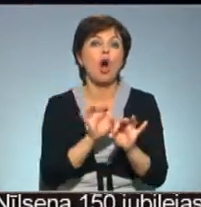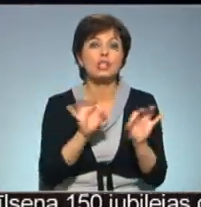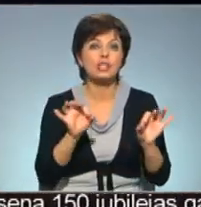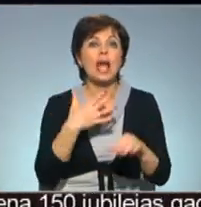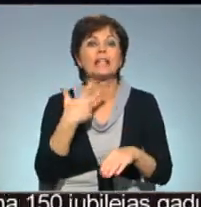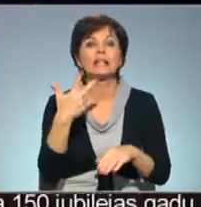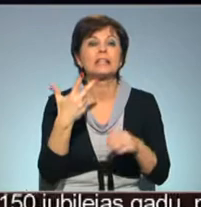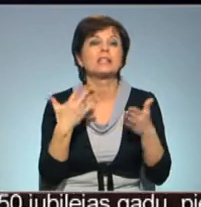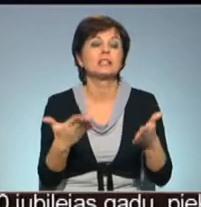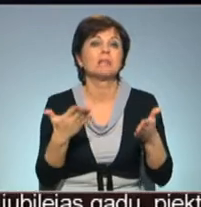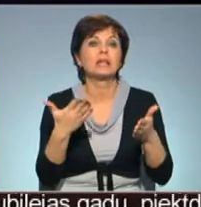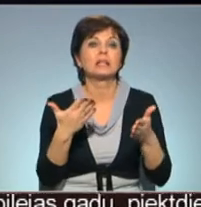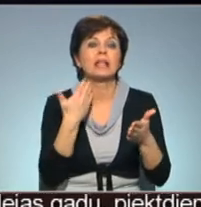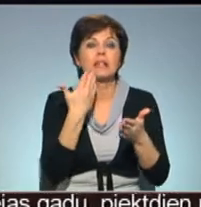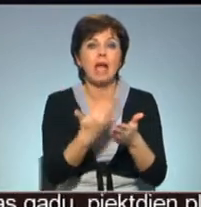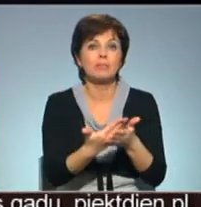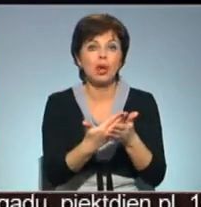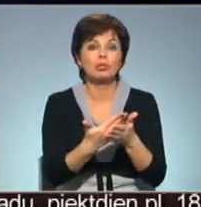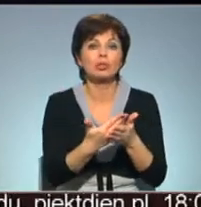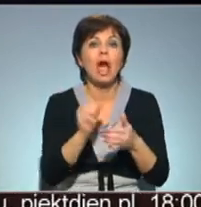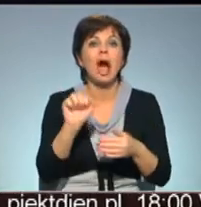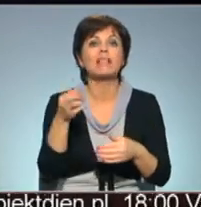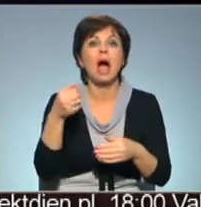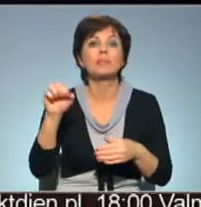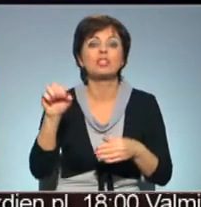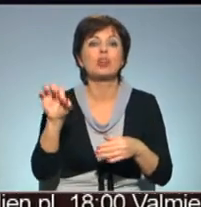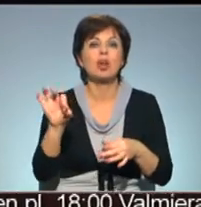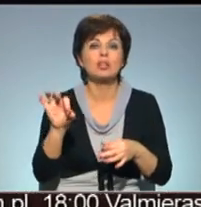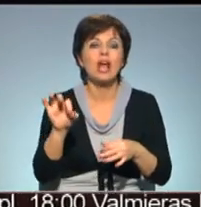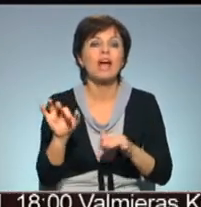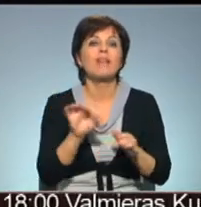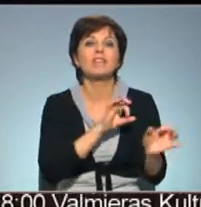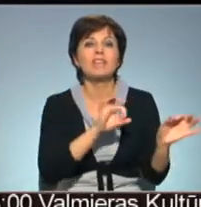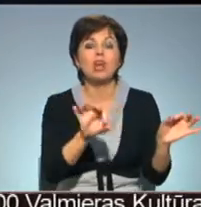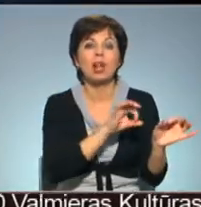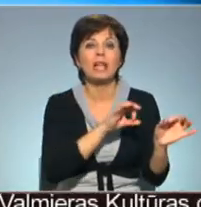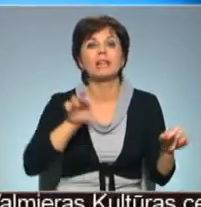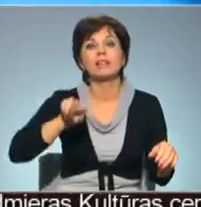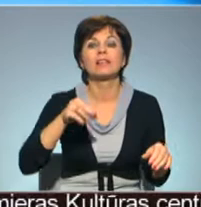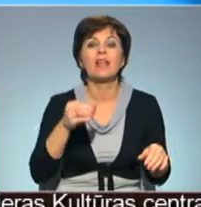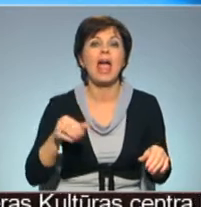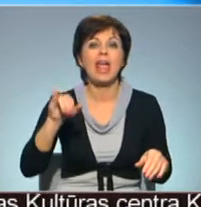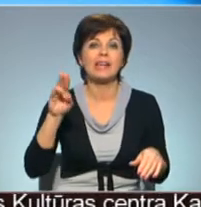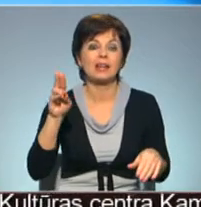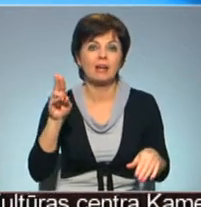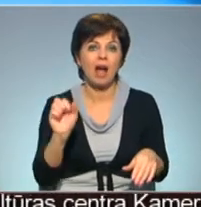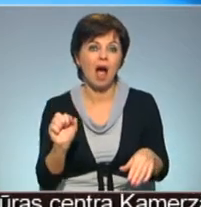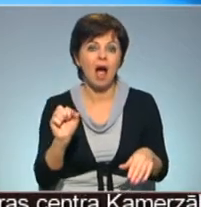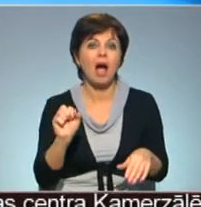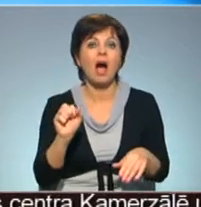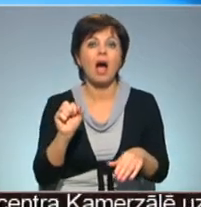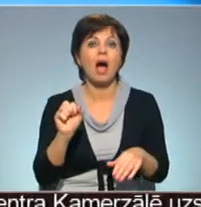trīs ļoti spilgti debitanti, diriģents Kaspars Ādamsons, violinieca Magdalēna Geka un arī